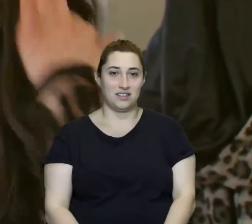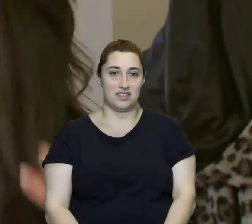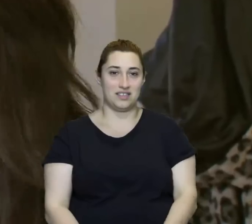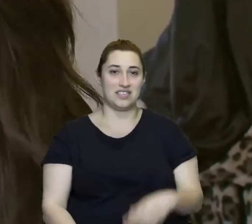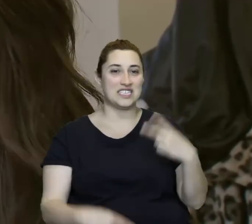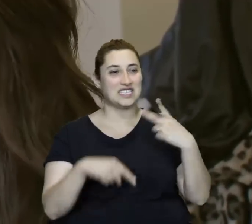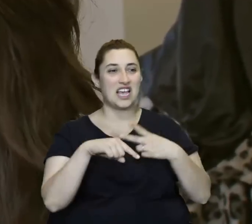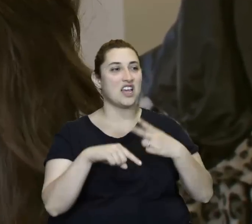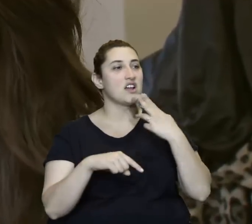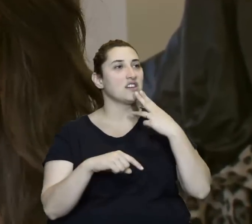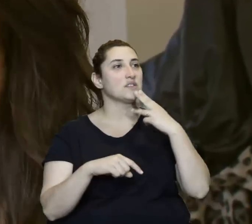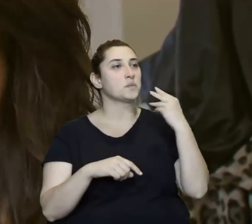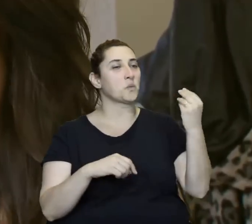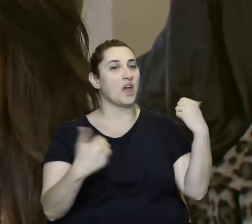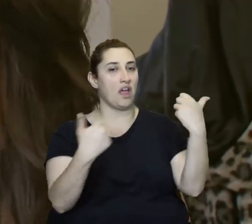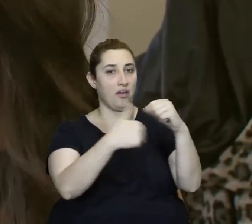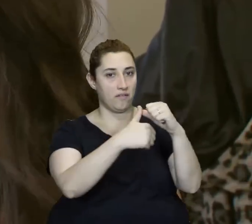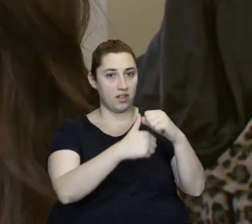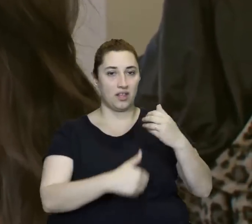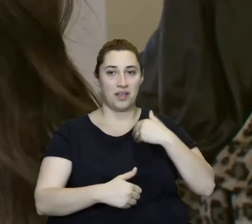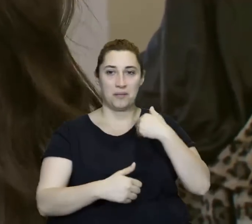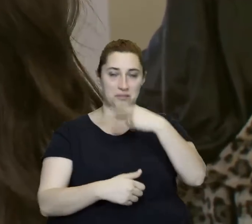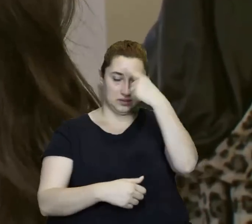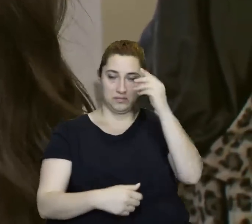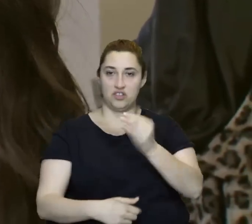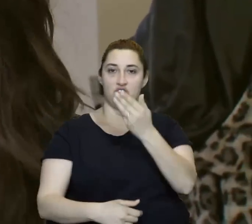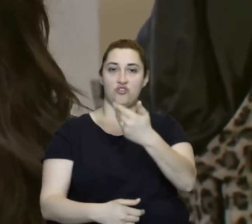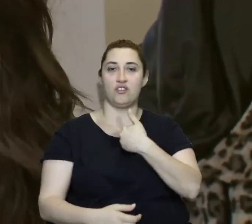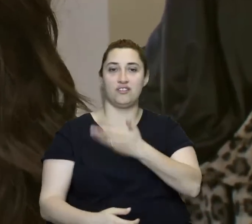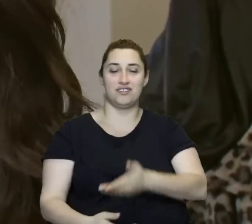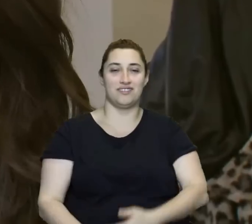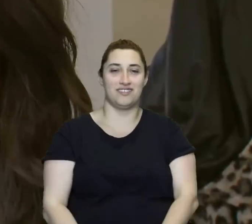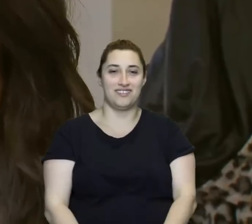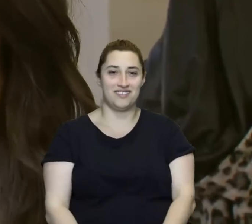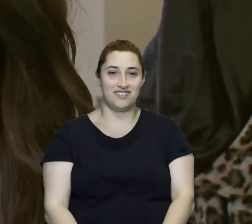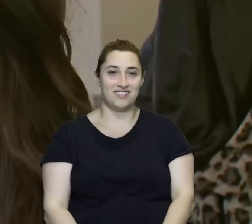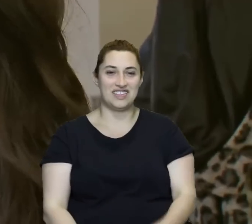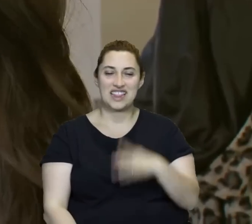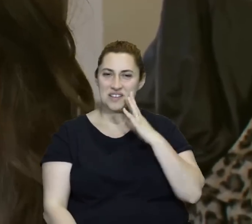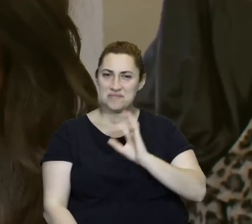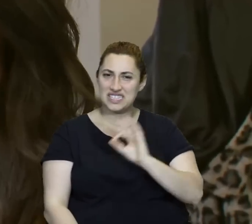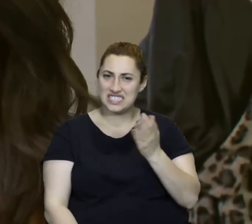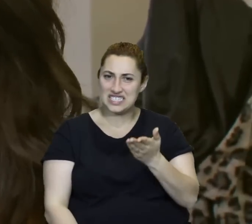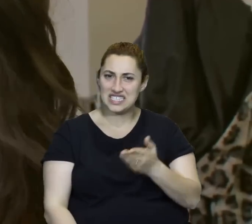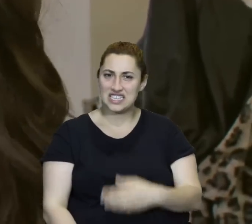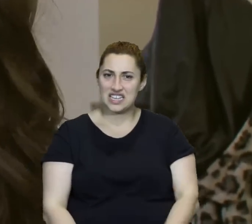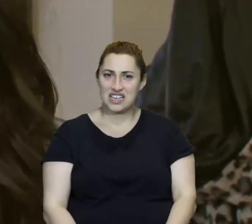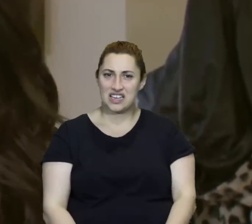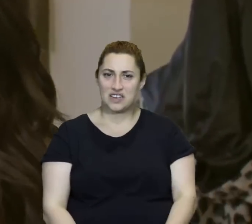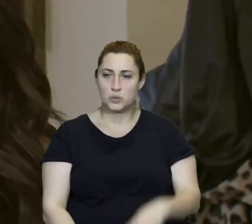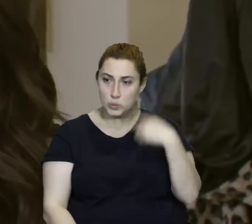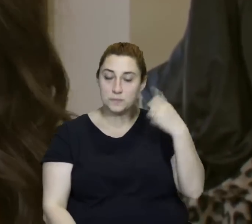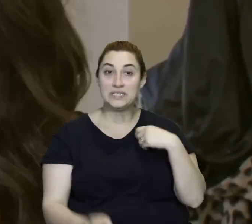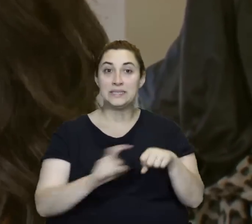Zehra paçozu kiminle evleniyor? Benim payıma düşen beton. Hadsiz ya. Düşündükçe